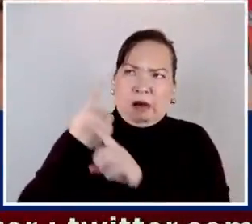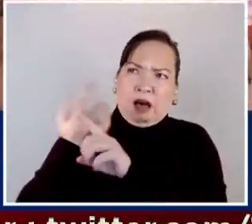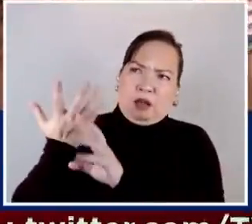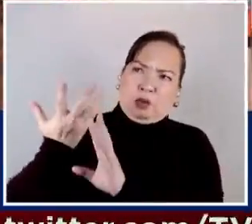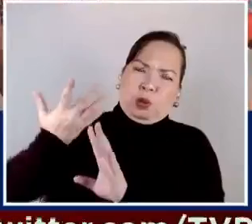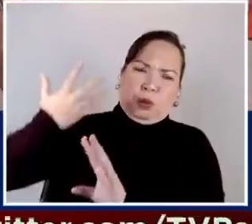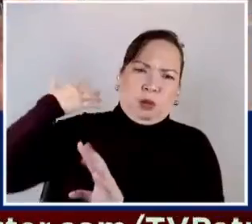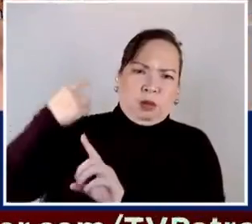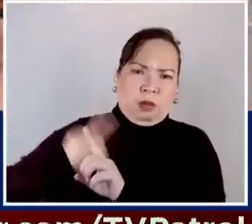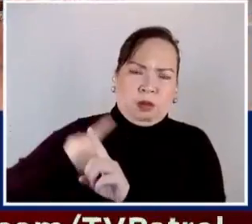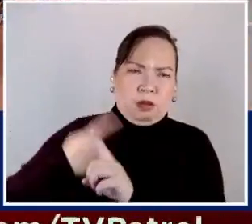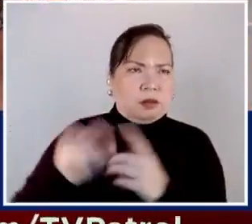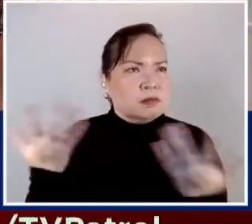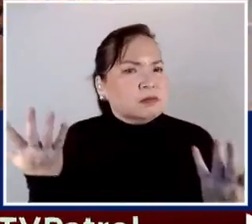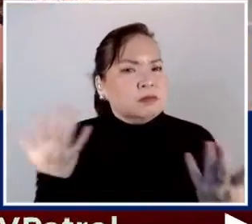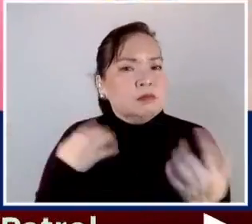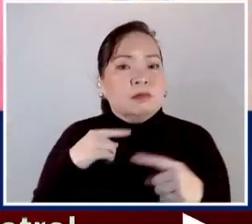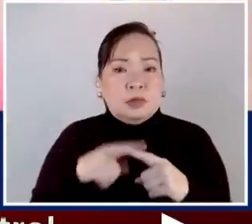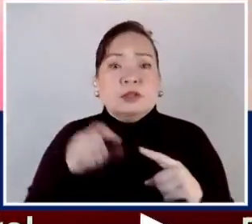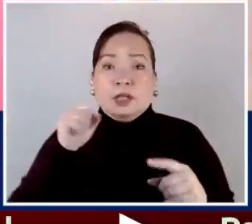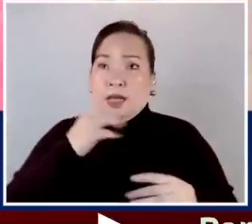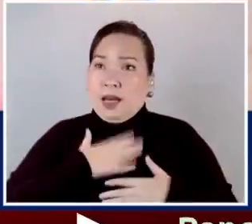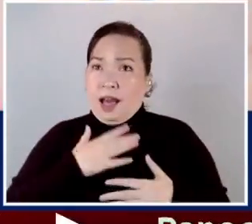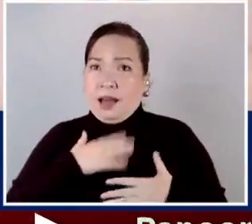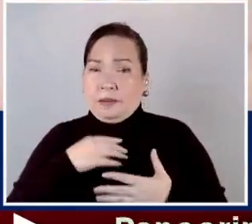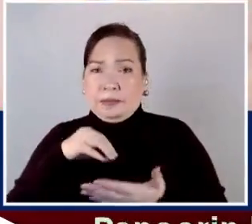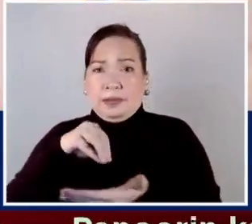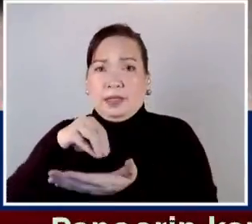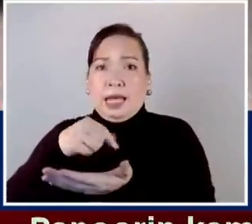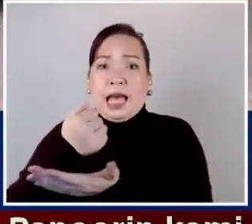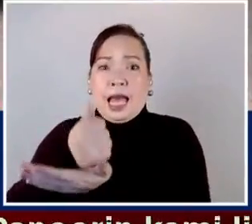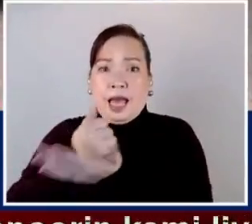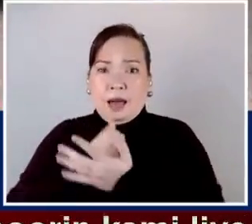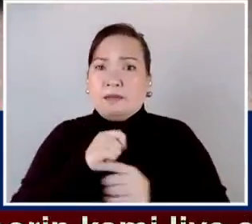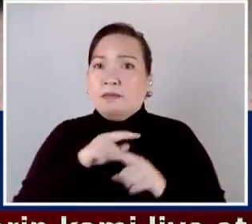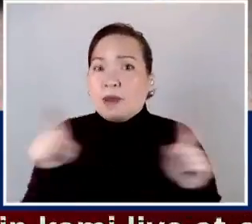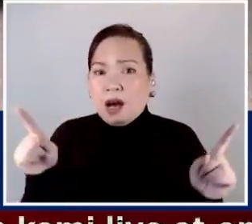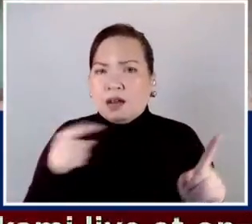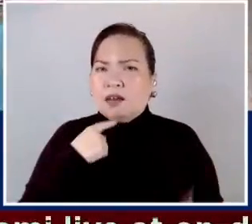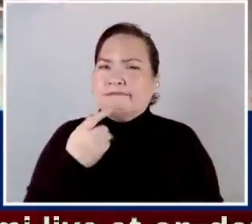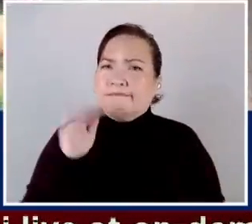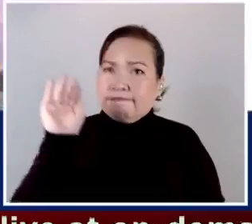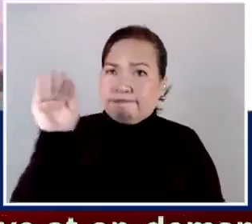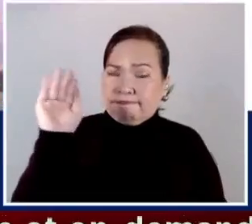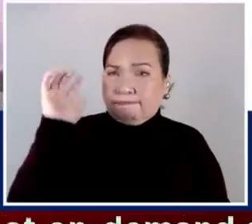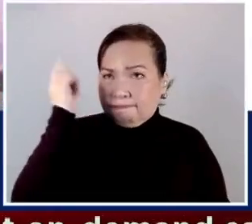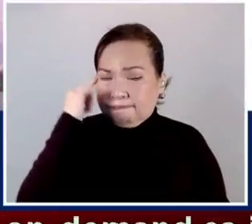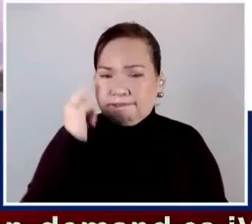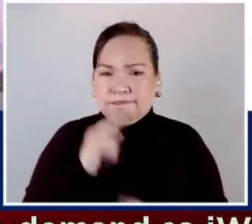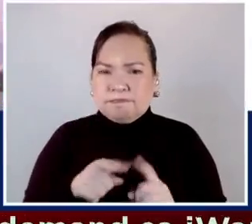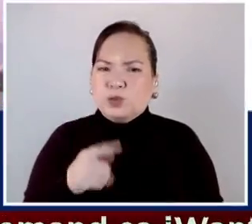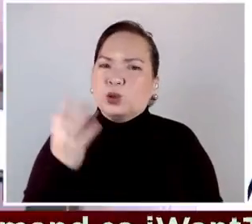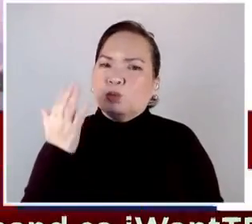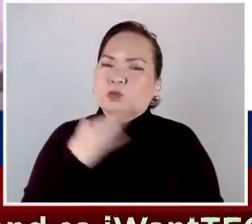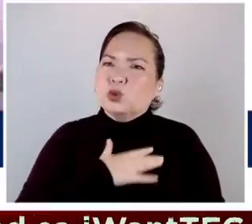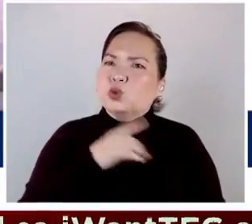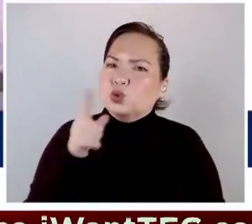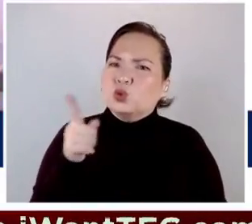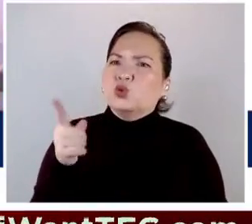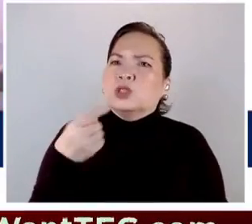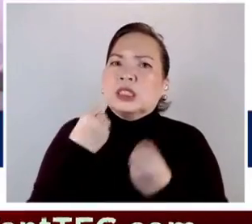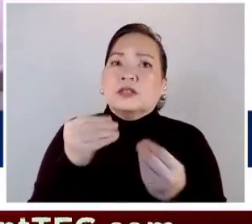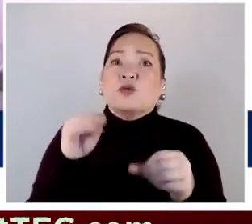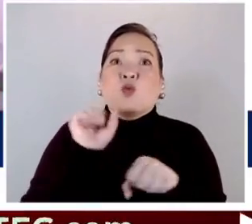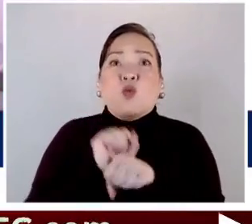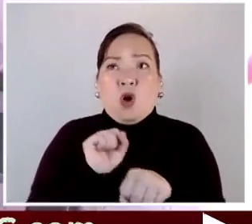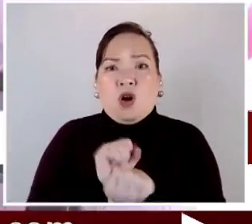nakalipas. Ikinatuwa man ang dagdag ayuda, may iba siyang panawagan sa pamahalaan. Sana maglika ng maraming trabaho para hindi